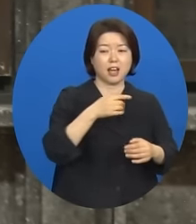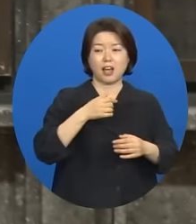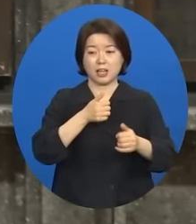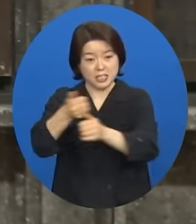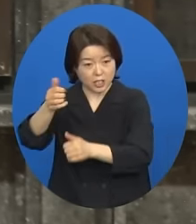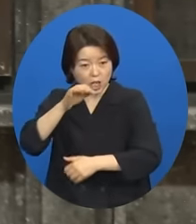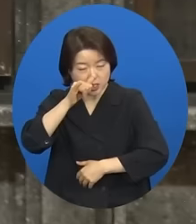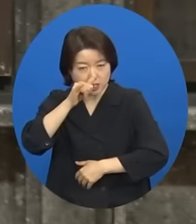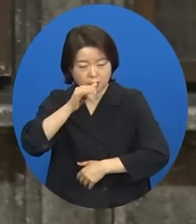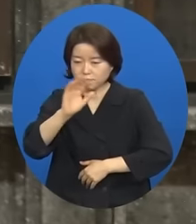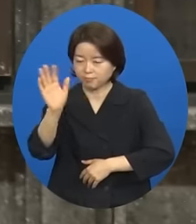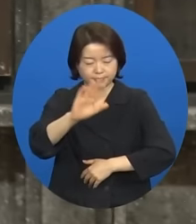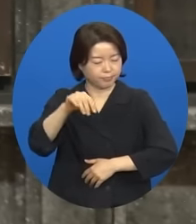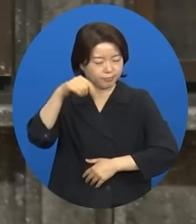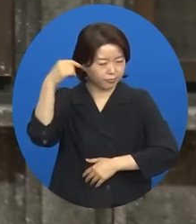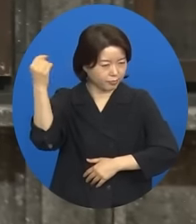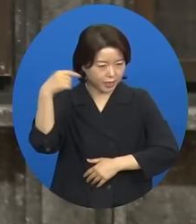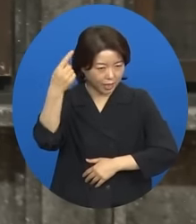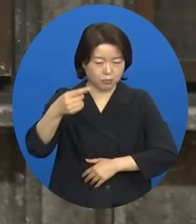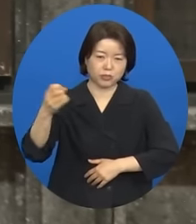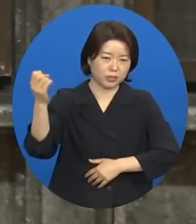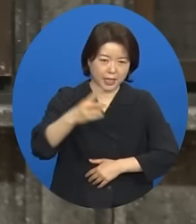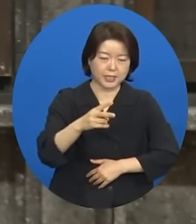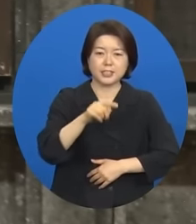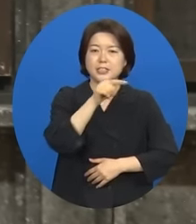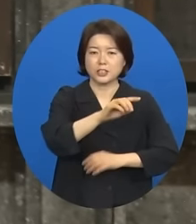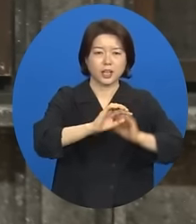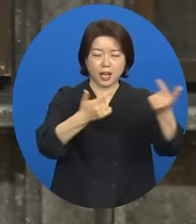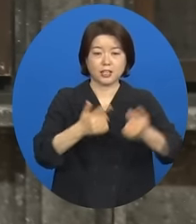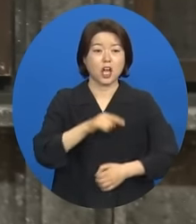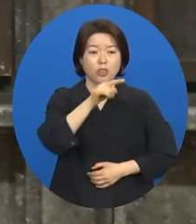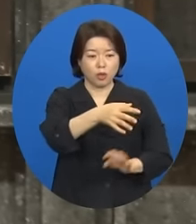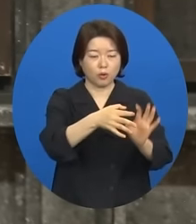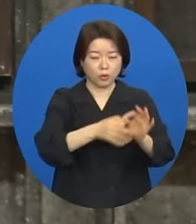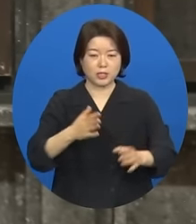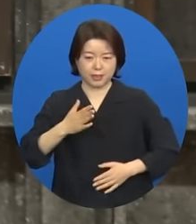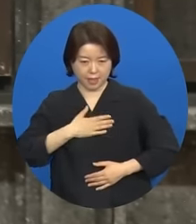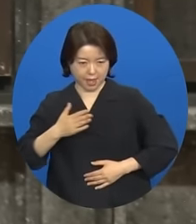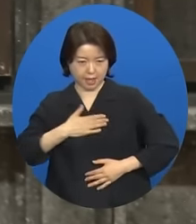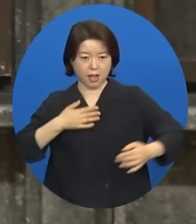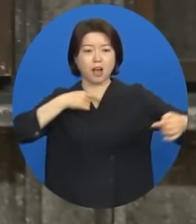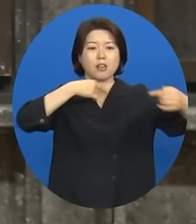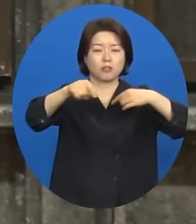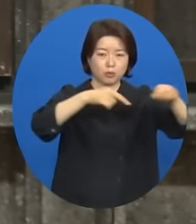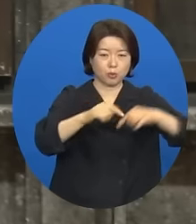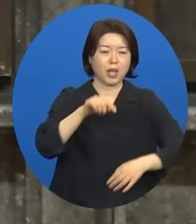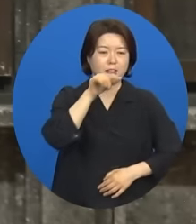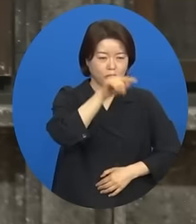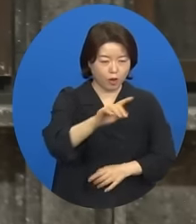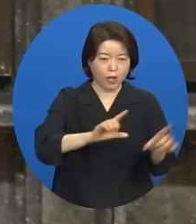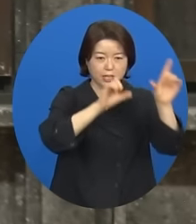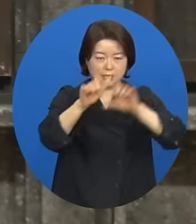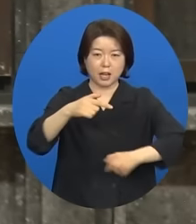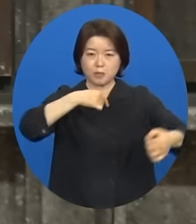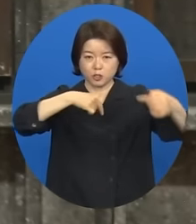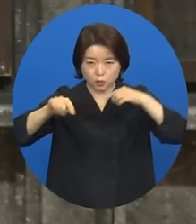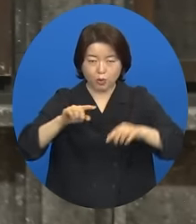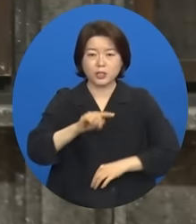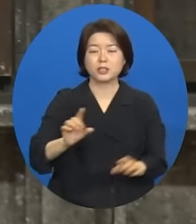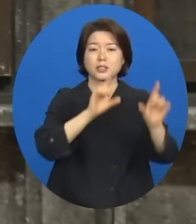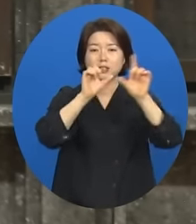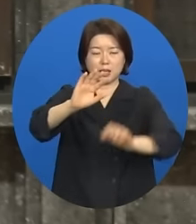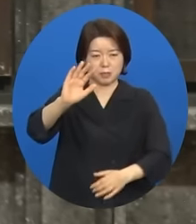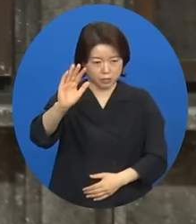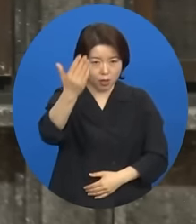했잖아. 다시는 그 삶이 아니고 이제는 너를 통해서 내가 너의 삶을 통치하고 너의 삶을 다스리는 그 삶이 될